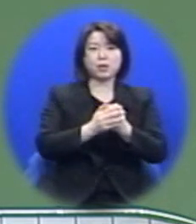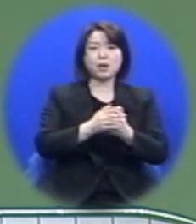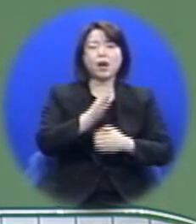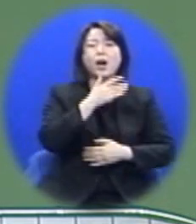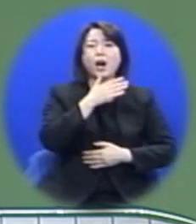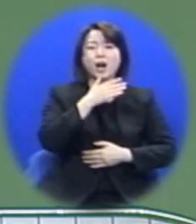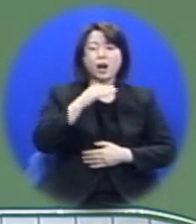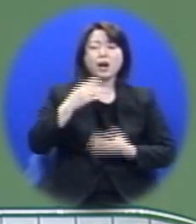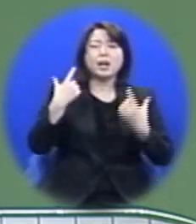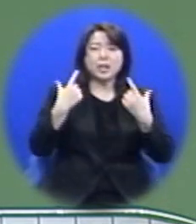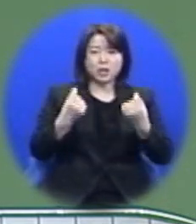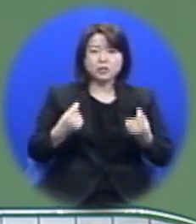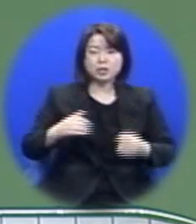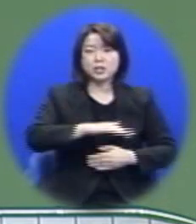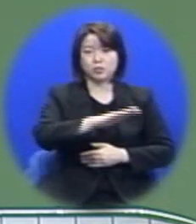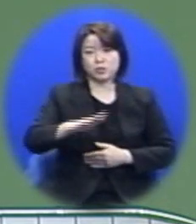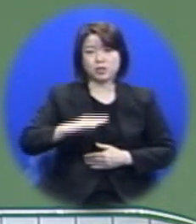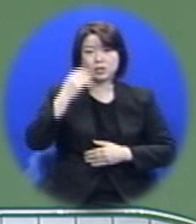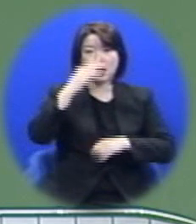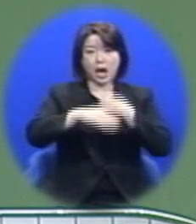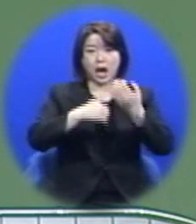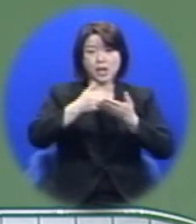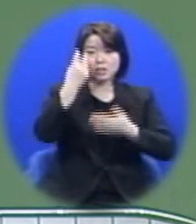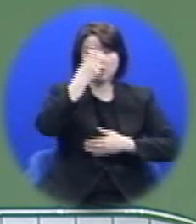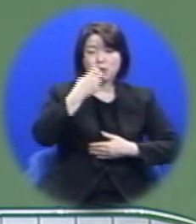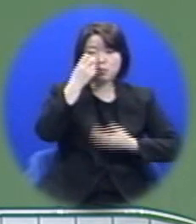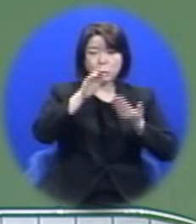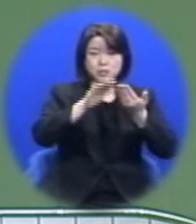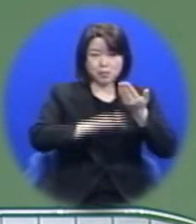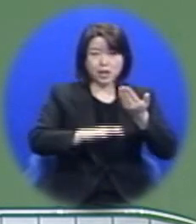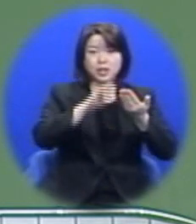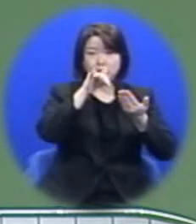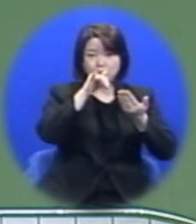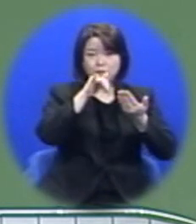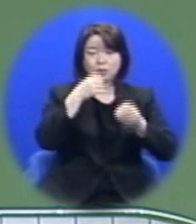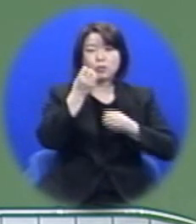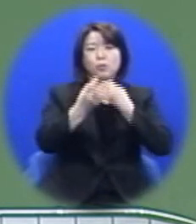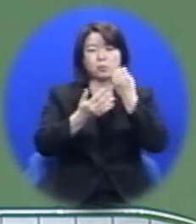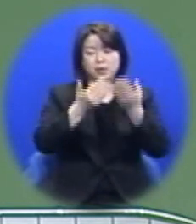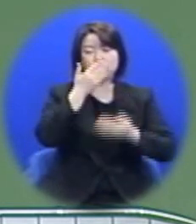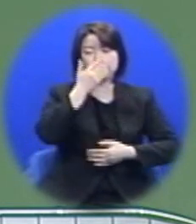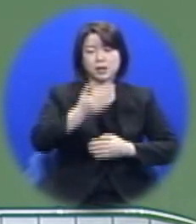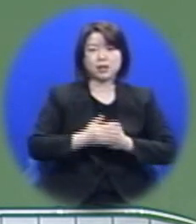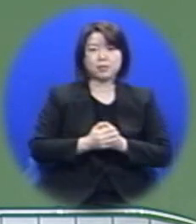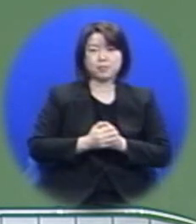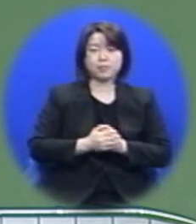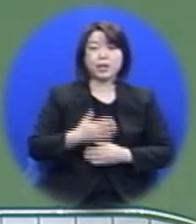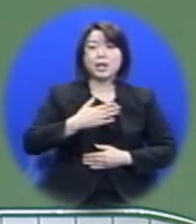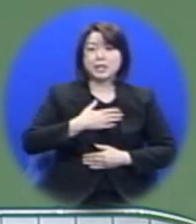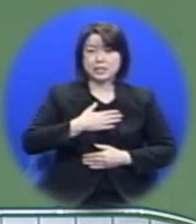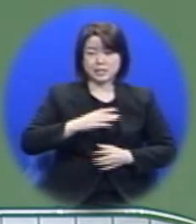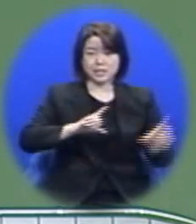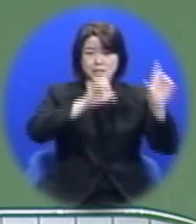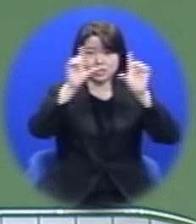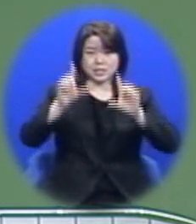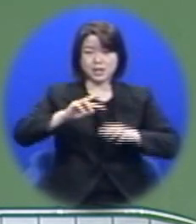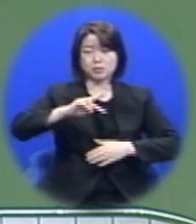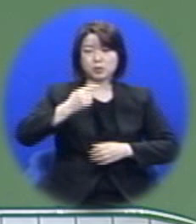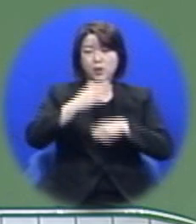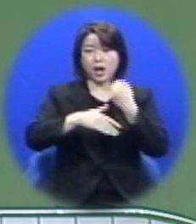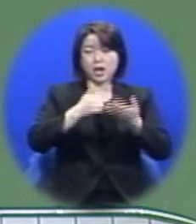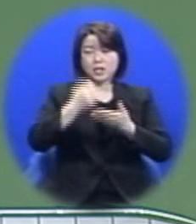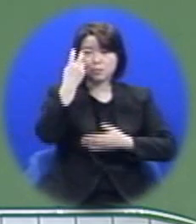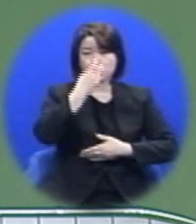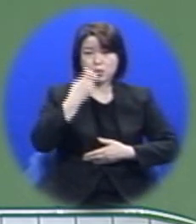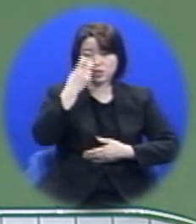여전히 우리는 하나님의 보호하심 아래 있었습니다. 이렇게 고백하게 됩니다. 제 삶에도 하나님의